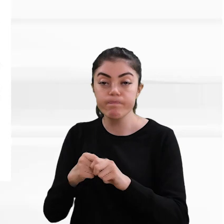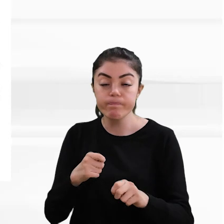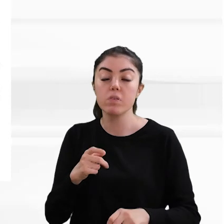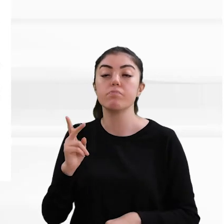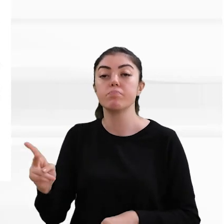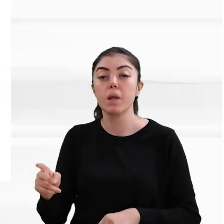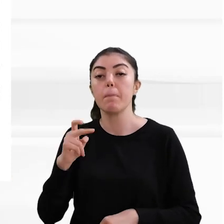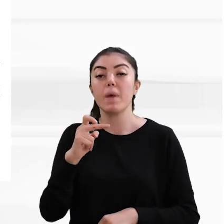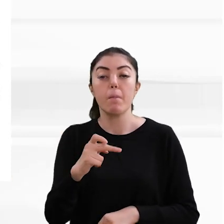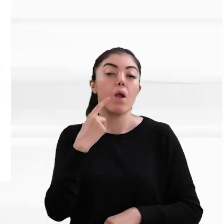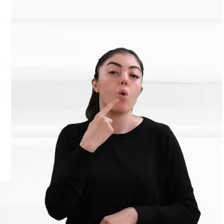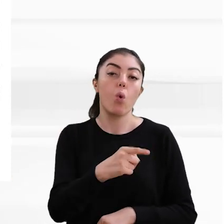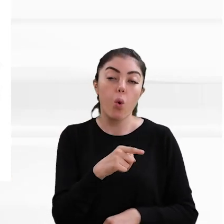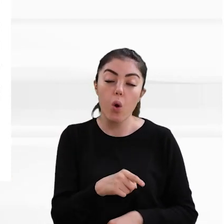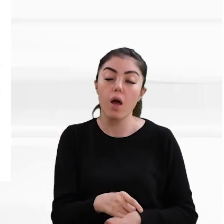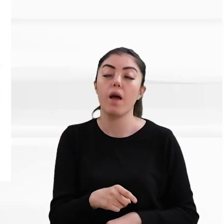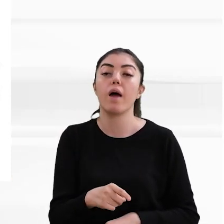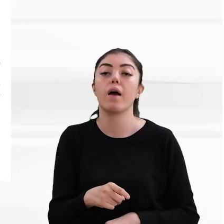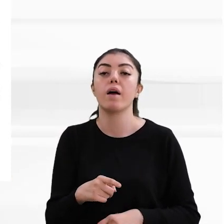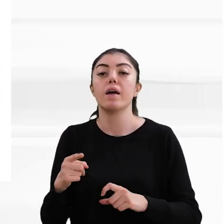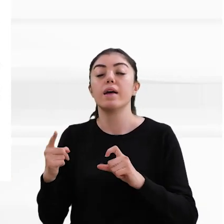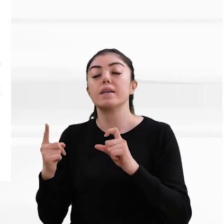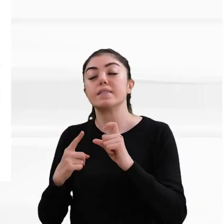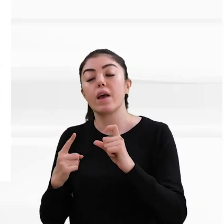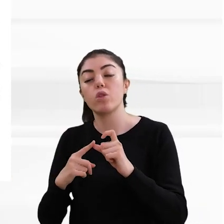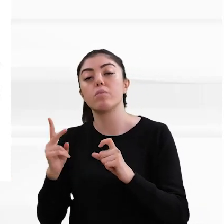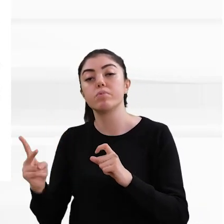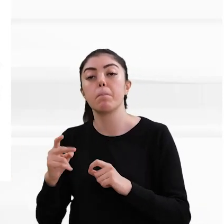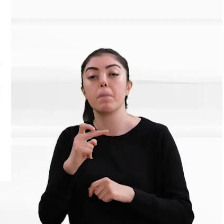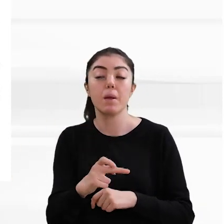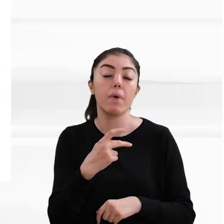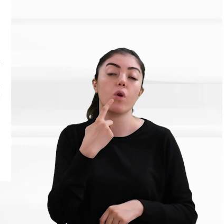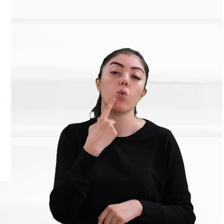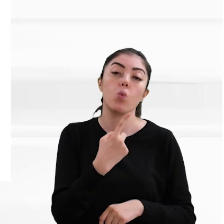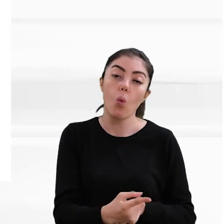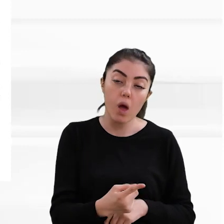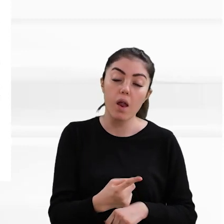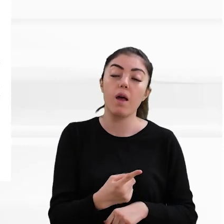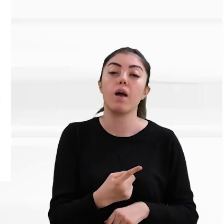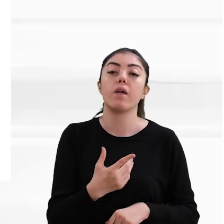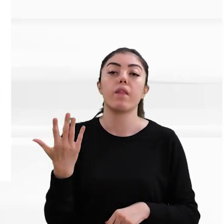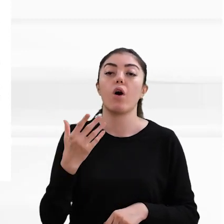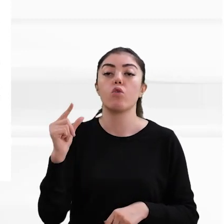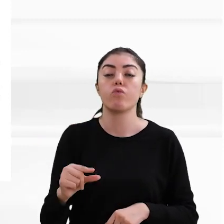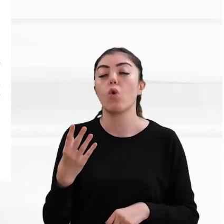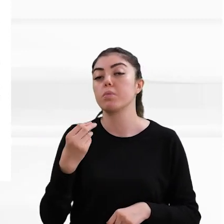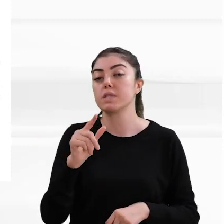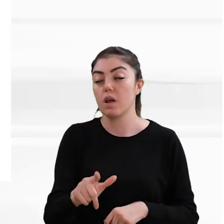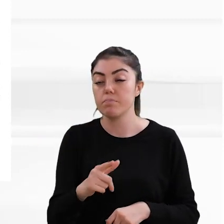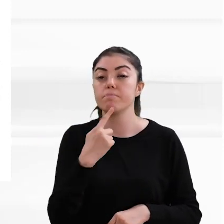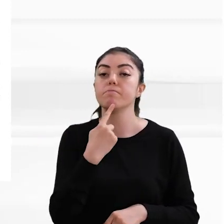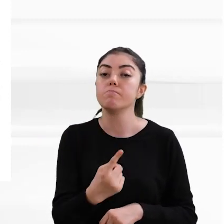çıkış geriliminin, sekonder geriliminin, primer geriliminden, sekonder sarım sayısının primer sarım